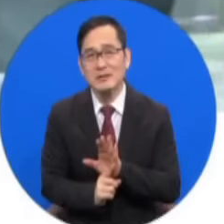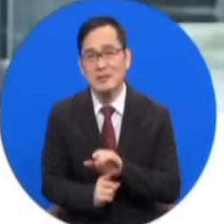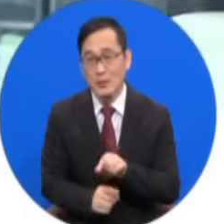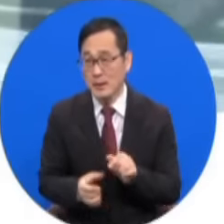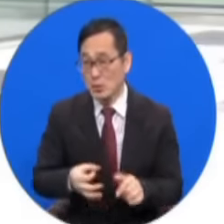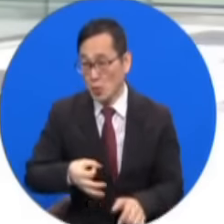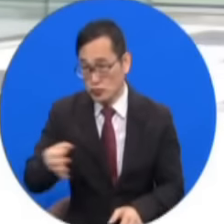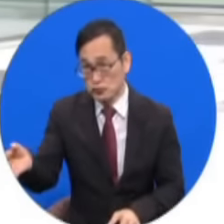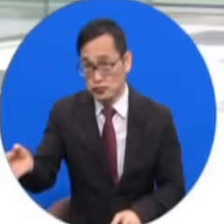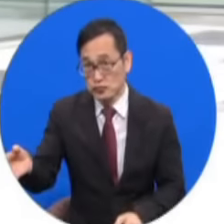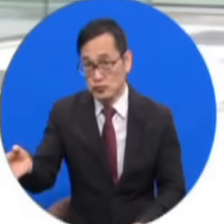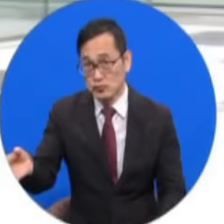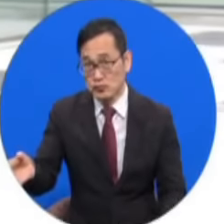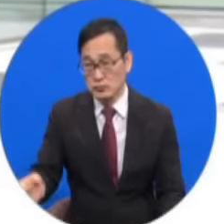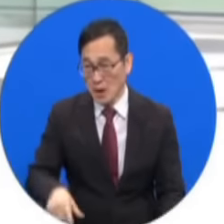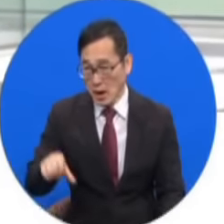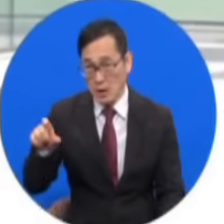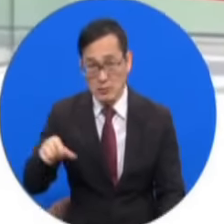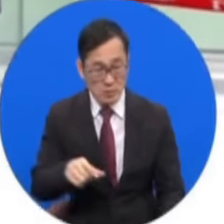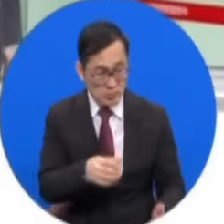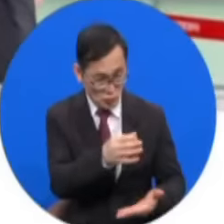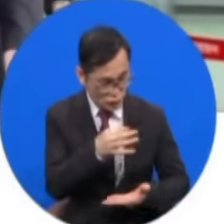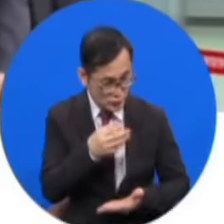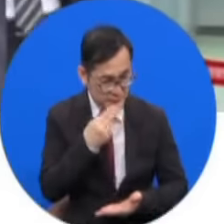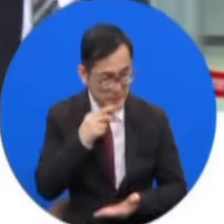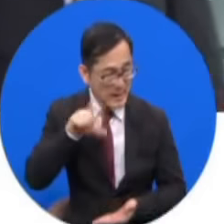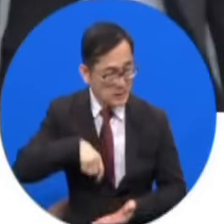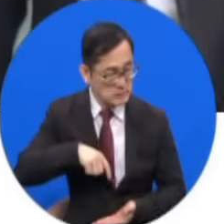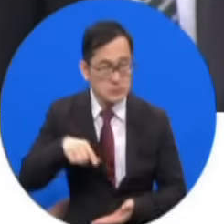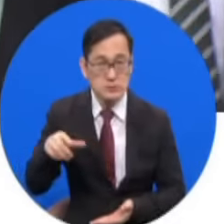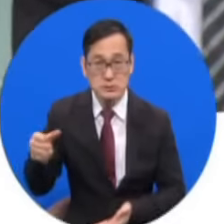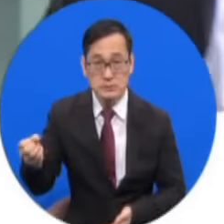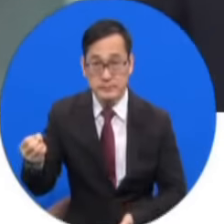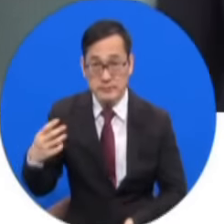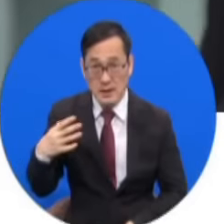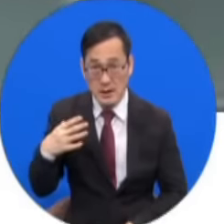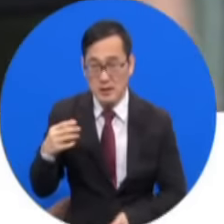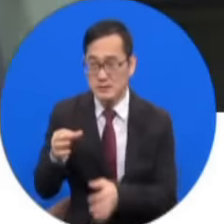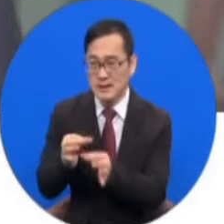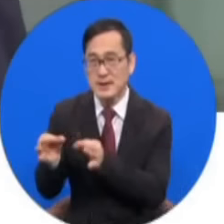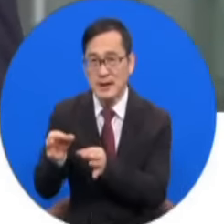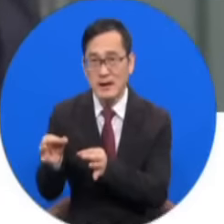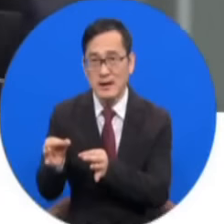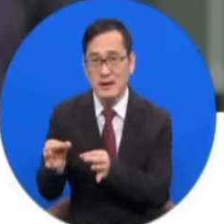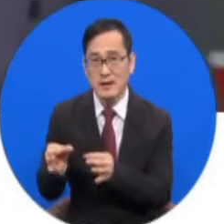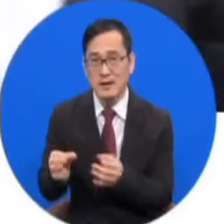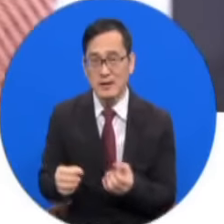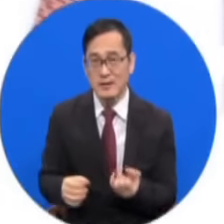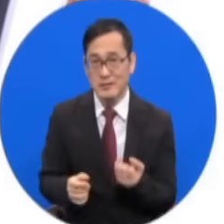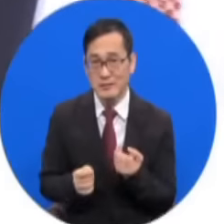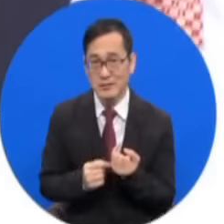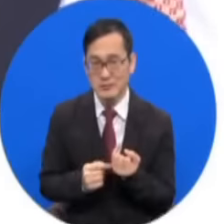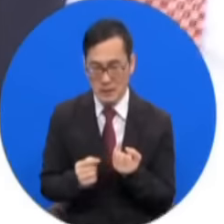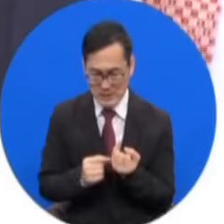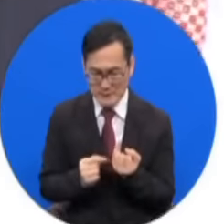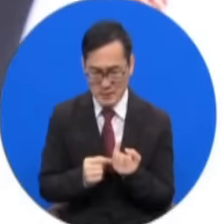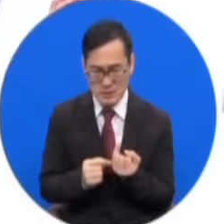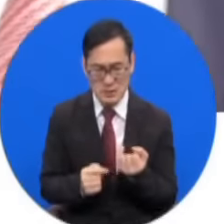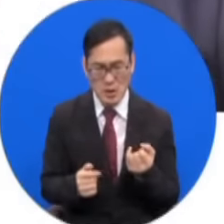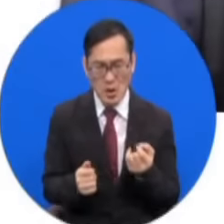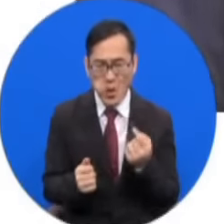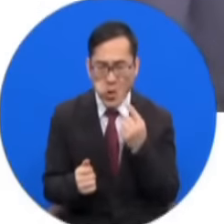것이 아닌가 그 부분은 아직 뭐 의욕이 제기 되지도 않은 상황이라 네네 일단은 뭐 사실로 단정할 수 없다는 말씀 노하시면 한 마디 드립니다 그래서 어쨌든 그런 문제로